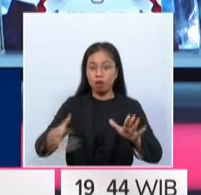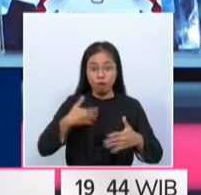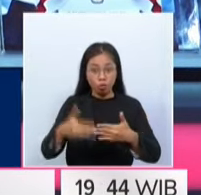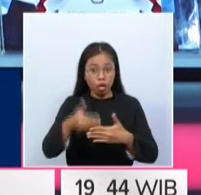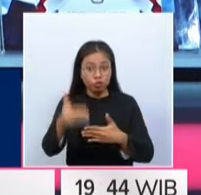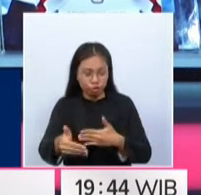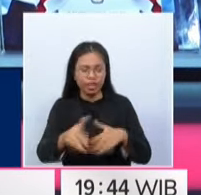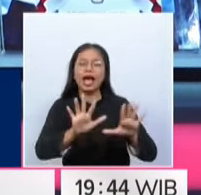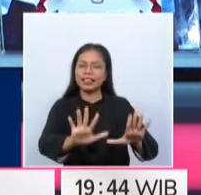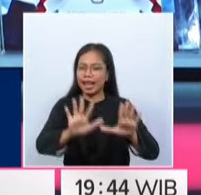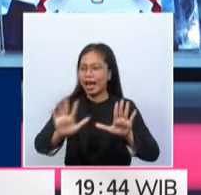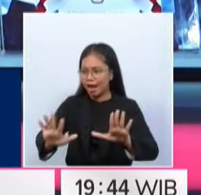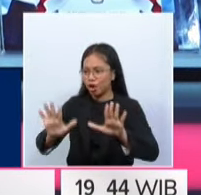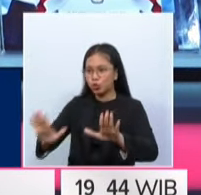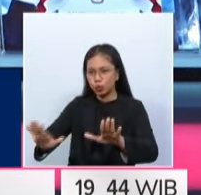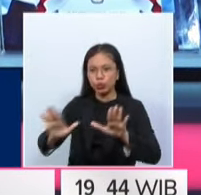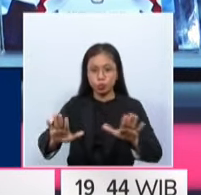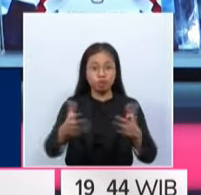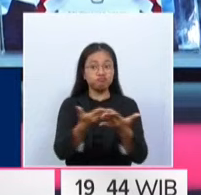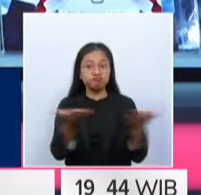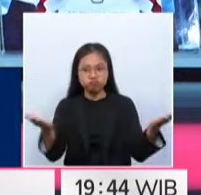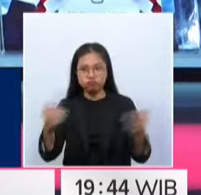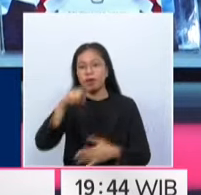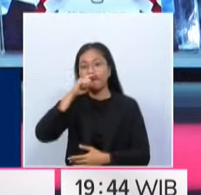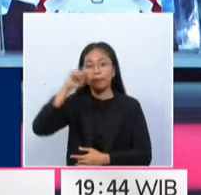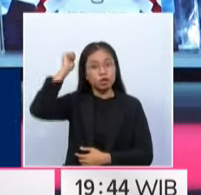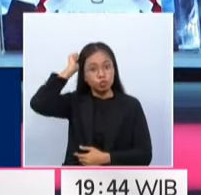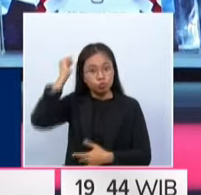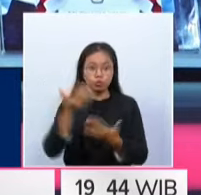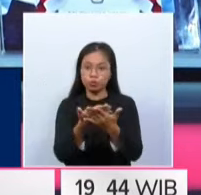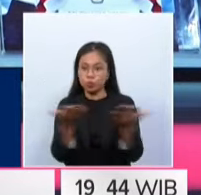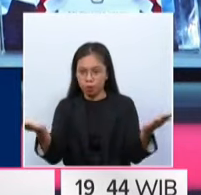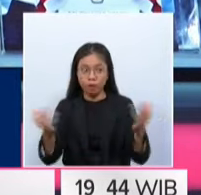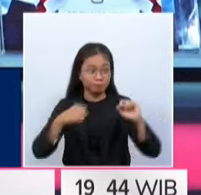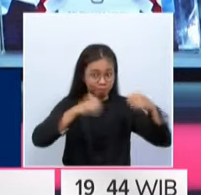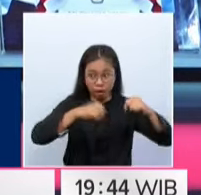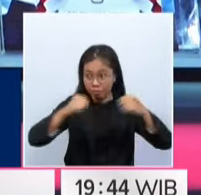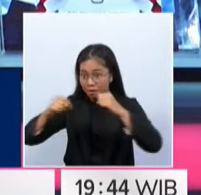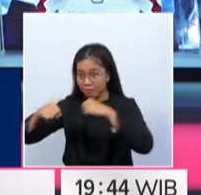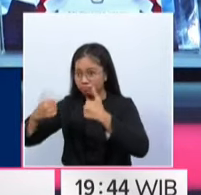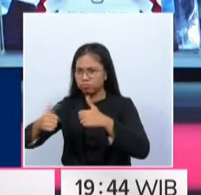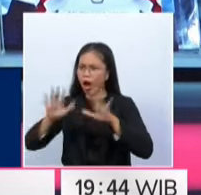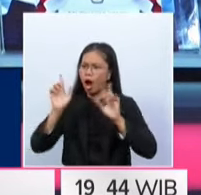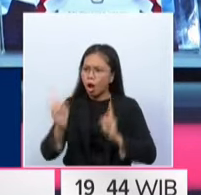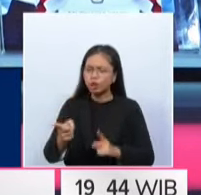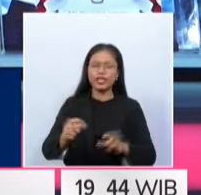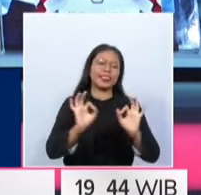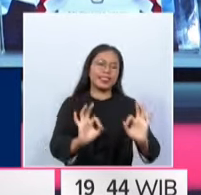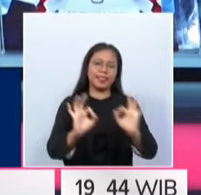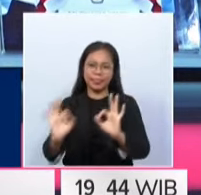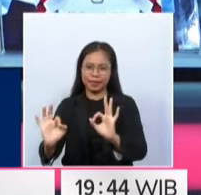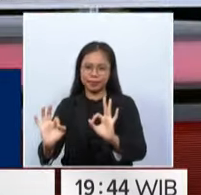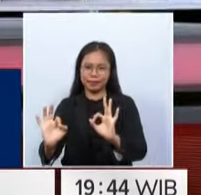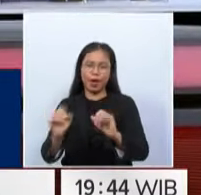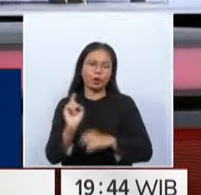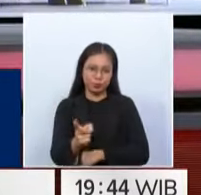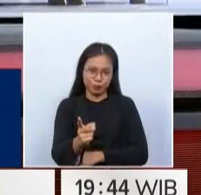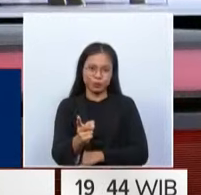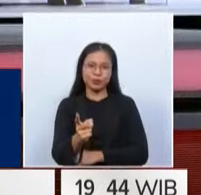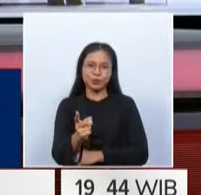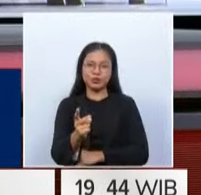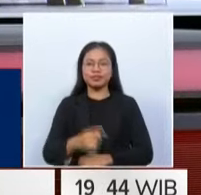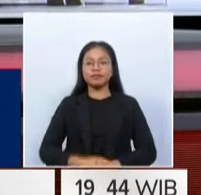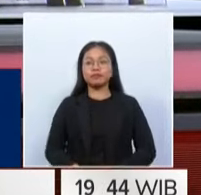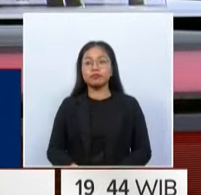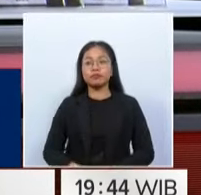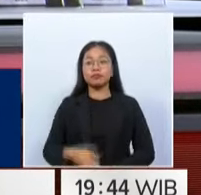dahulu para hadirin bapak dan ibu sekalian kita sepakat ya untuk menjaga ketertiban baik kepada tiga